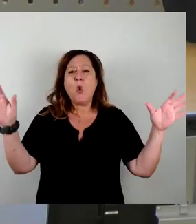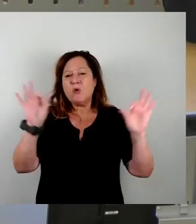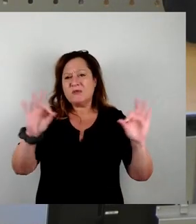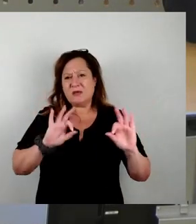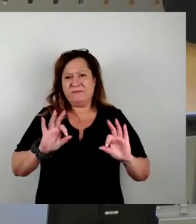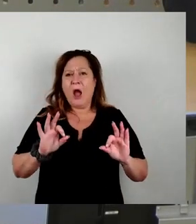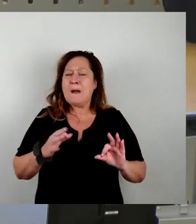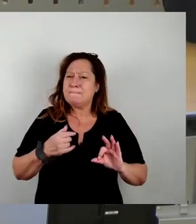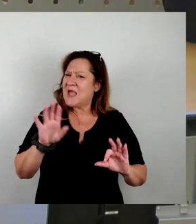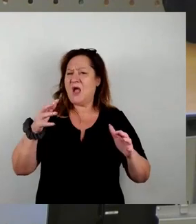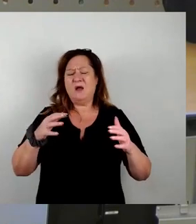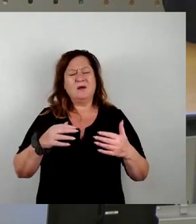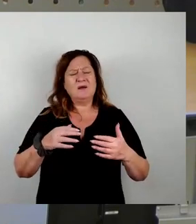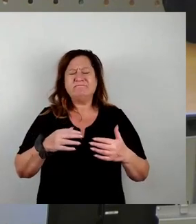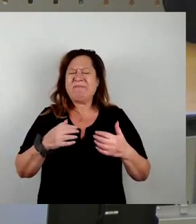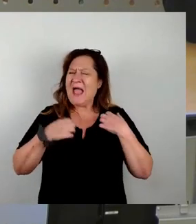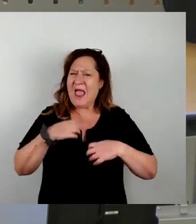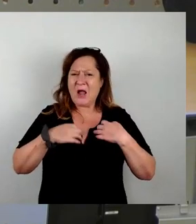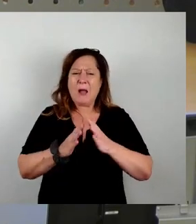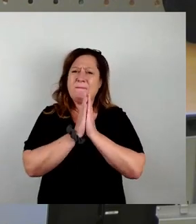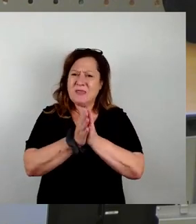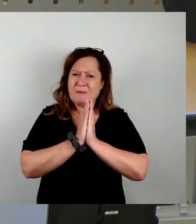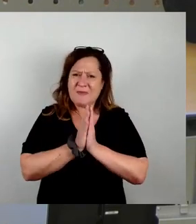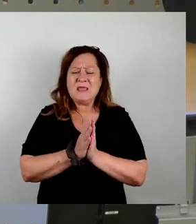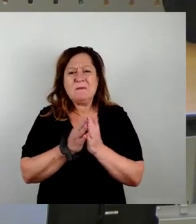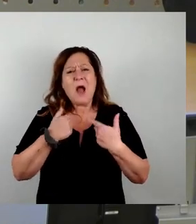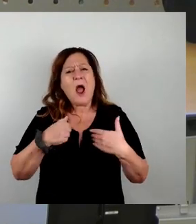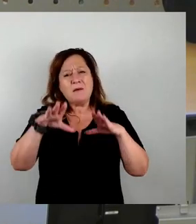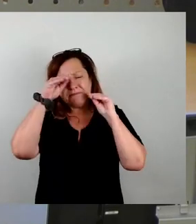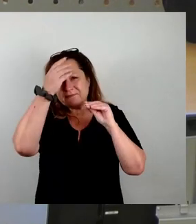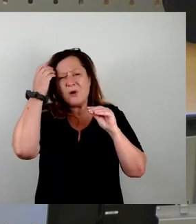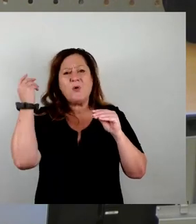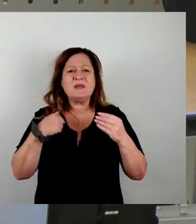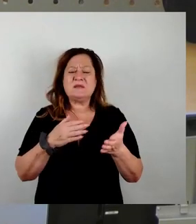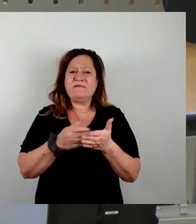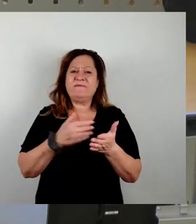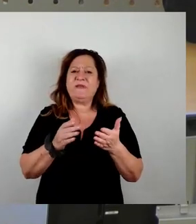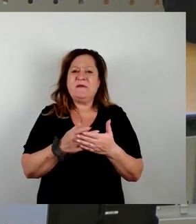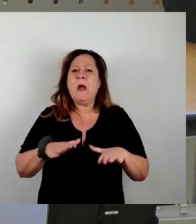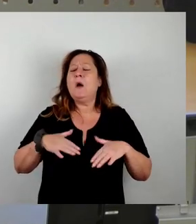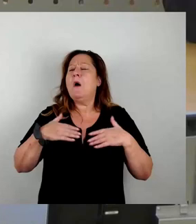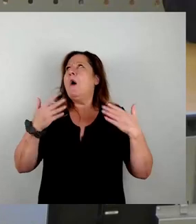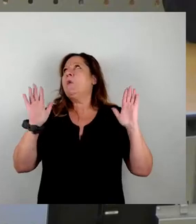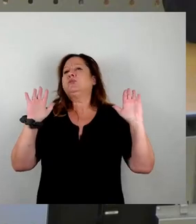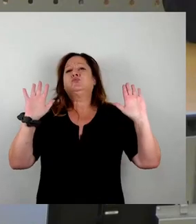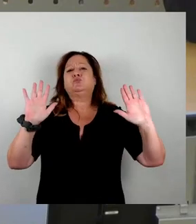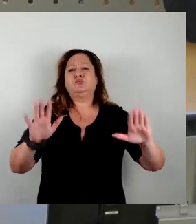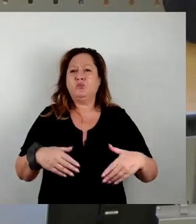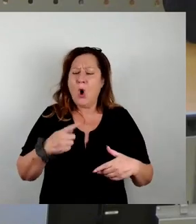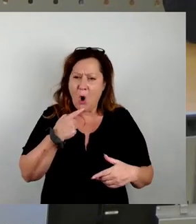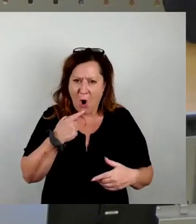als ärgerlich. Und bitte nehmen wir das doch mal wahr und führen nicht hier weiter diese wohlfeilen Scheindebatten, als ob wir hier irgendetwas noch